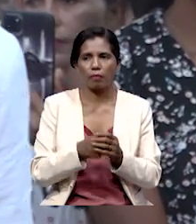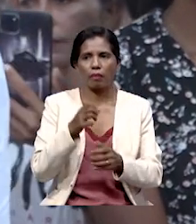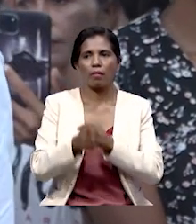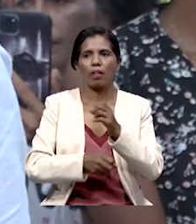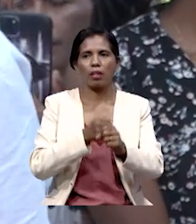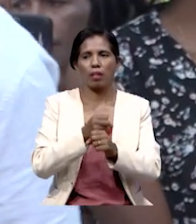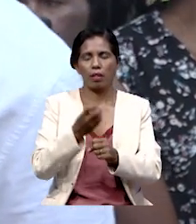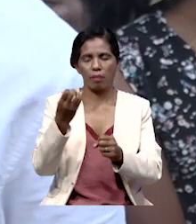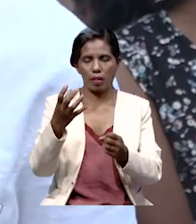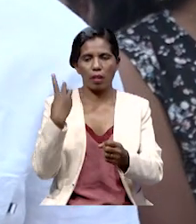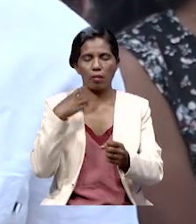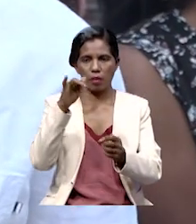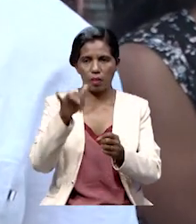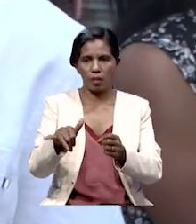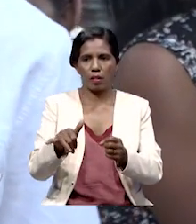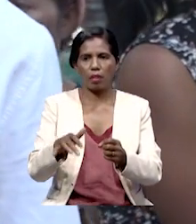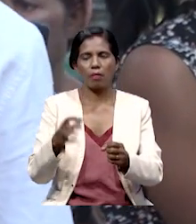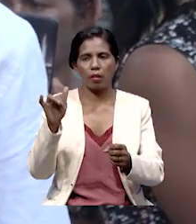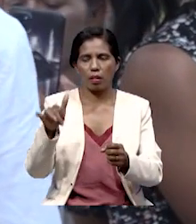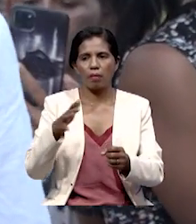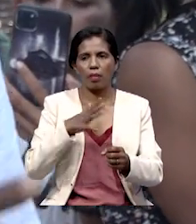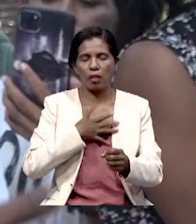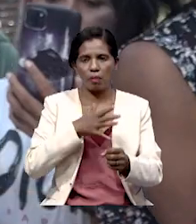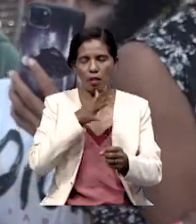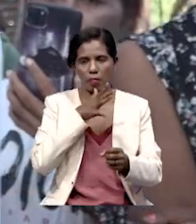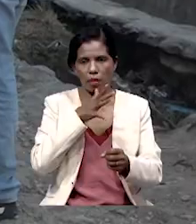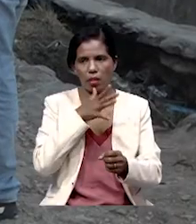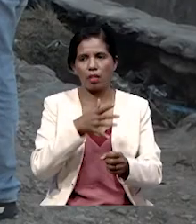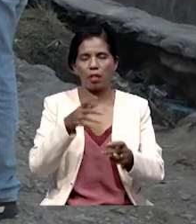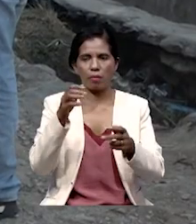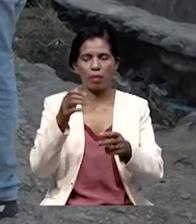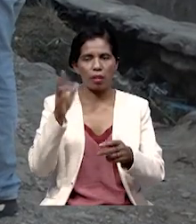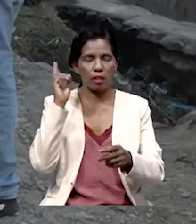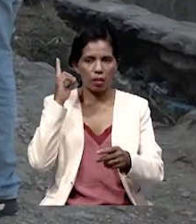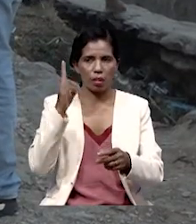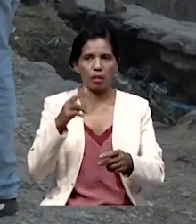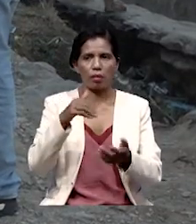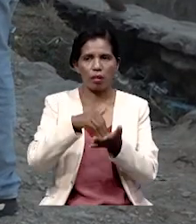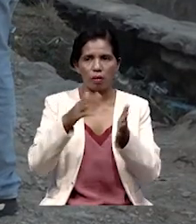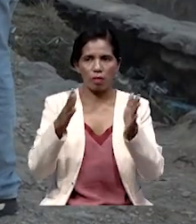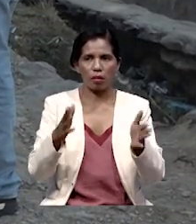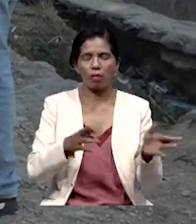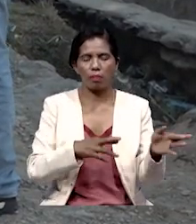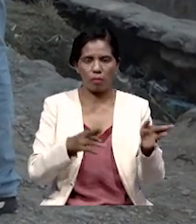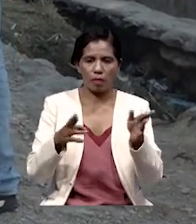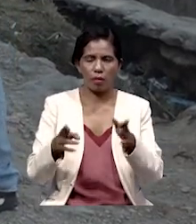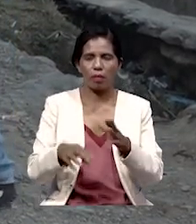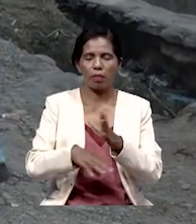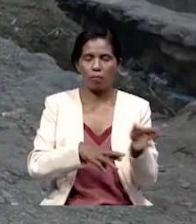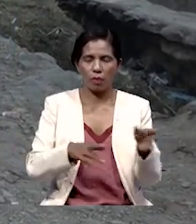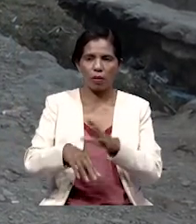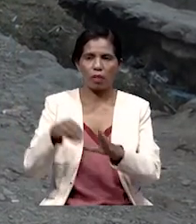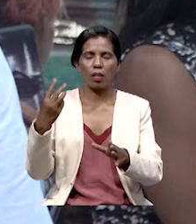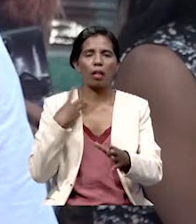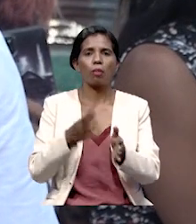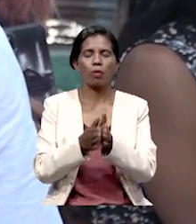tinambarak ami hela ne ami ho ami nyamane kia sirne i ni aling istudante balu pronto deh. Saya mebe ami husu